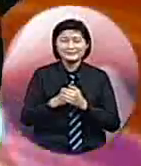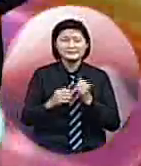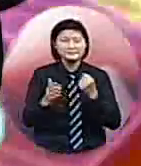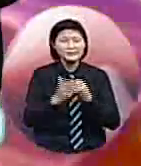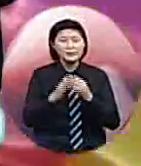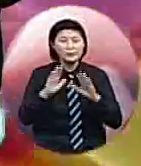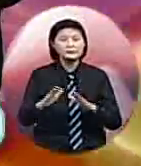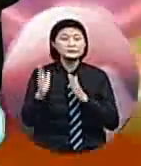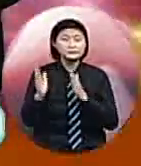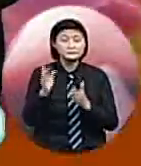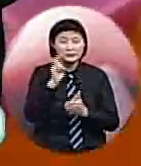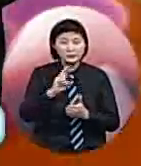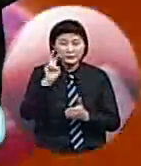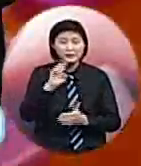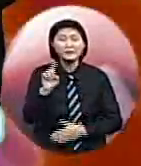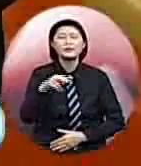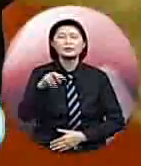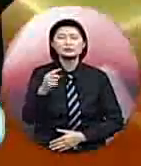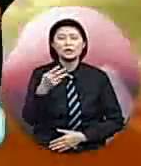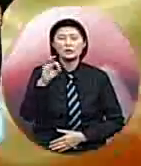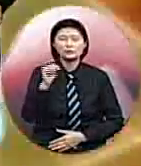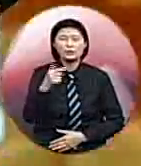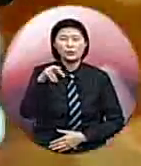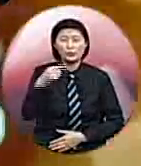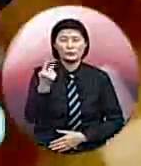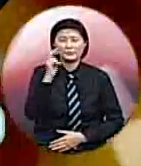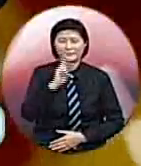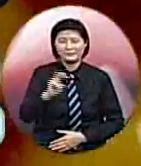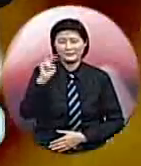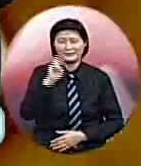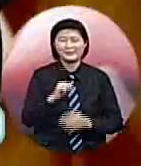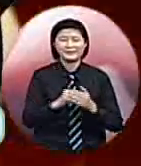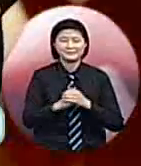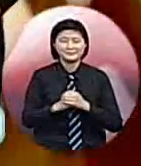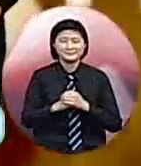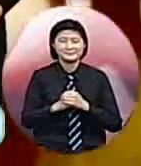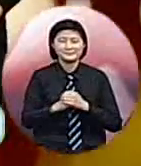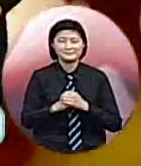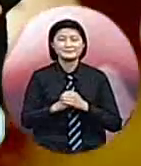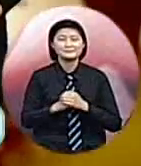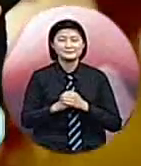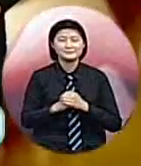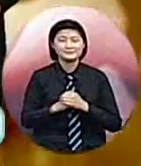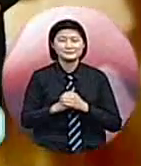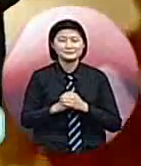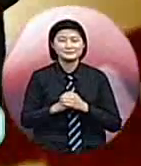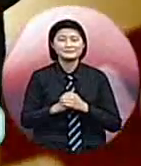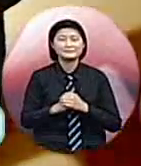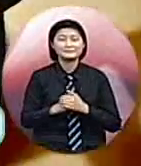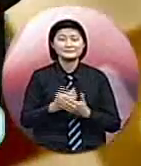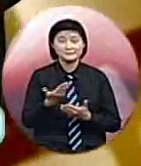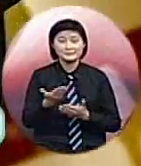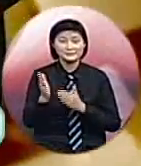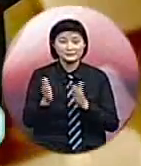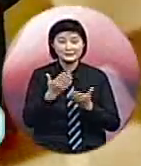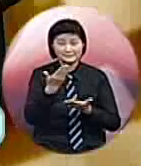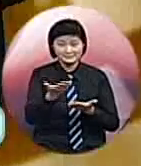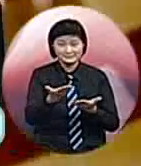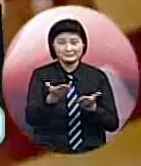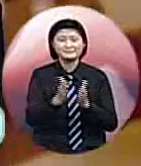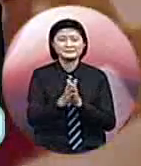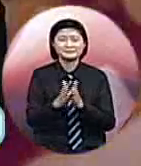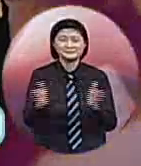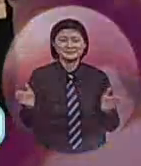그래서 오늘 준비한 네. 노래는 서른도 씨의 노래. 네, 서른도 씨. 예, 예. 네. 자, 이제 우리 서른도 씨의 노래 듣도록 하겠습니다. 자, 음악 드리겠습니다.